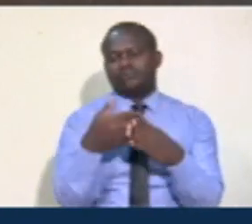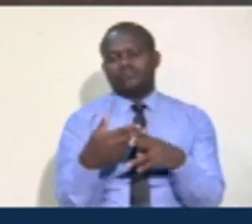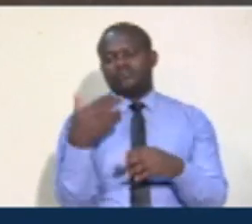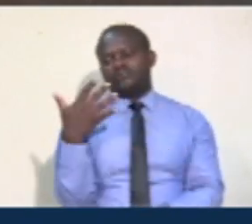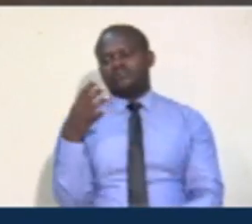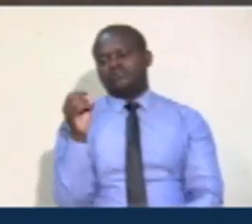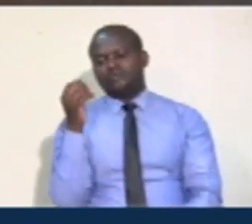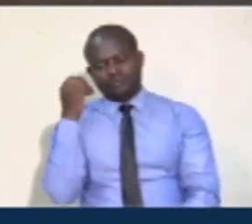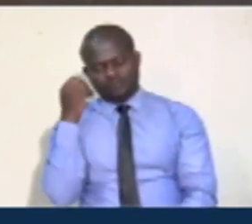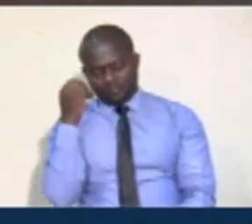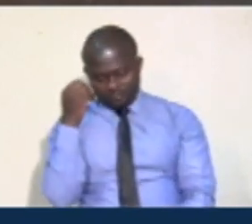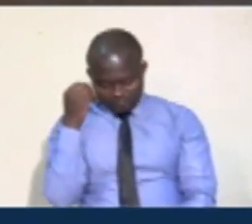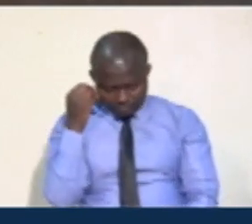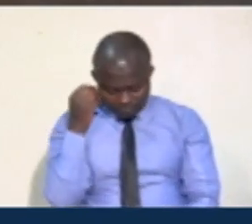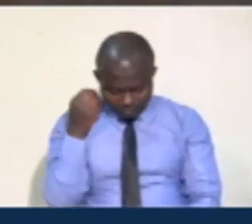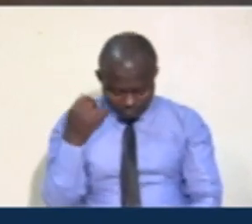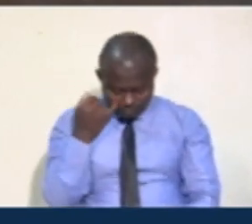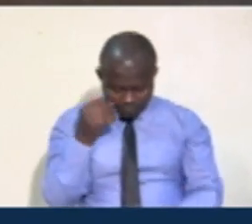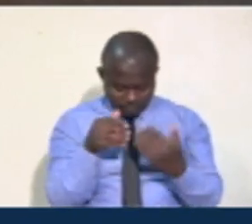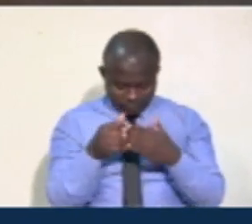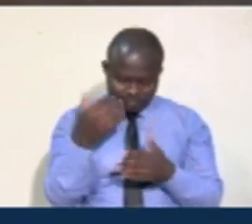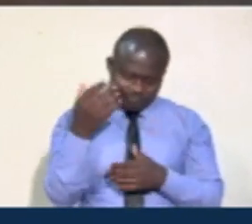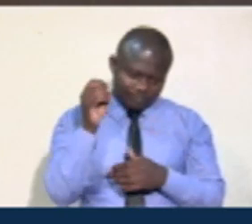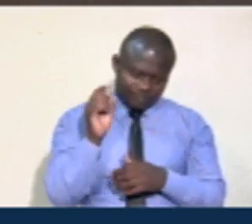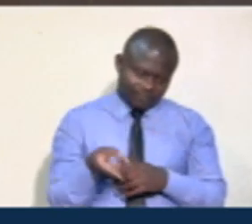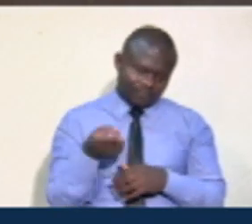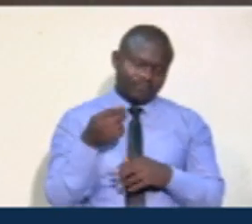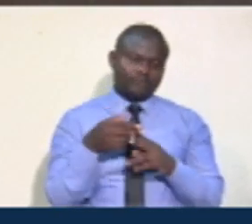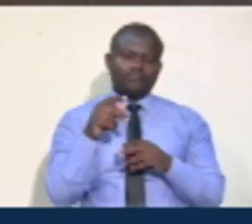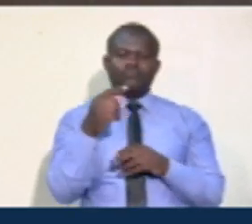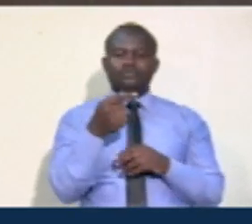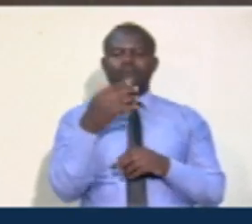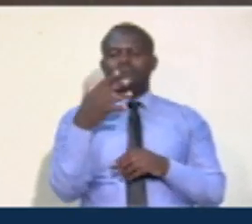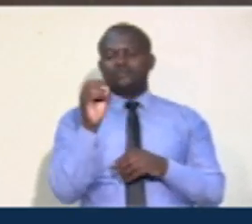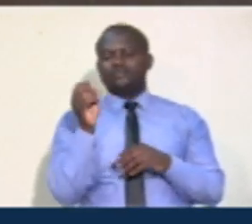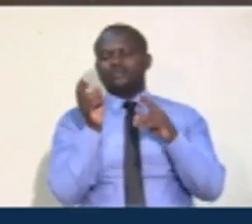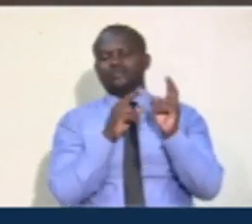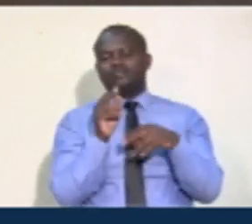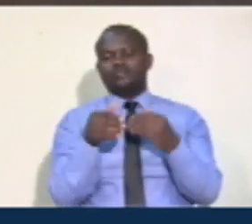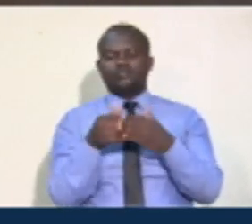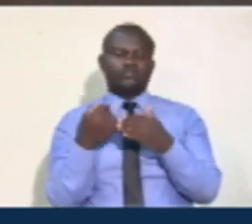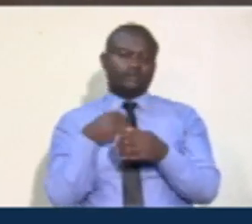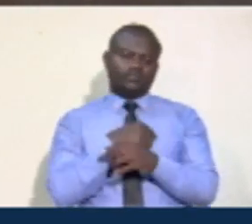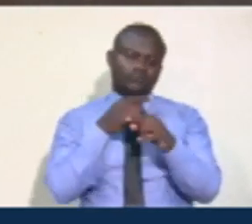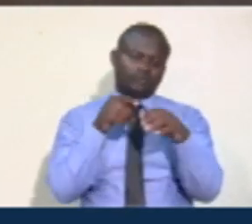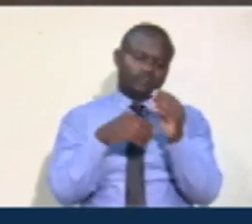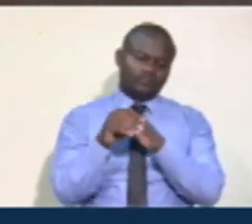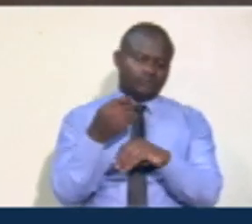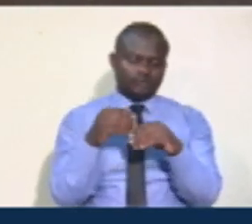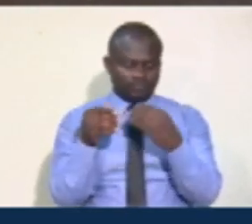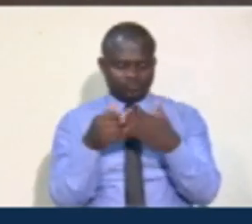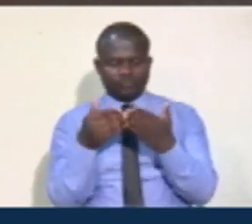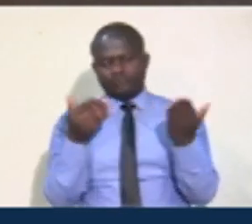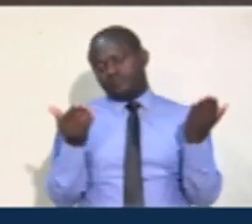50 none nimba ari 50 ibiro 50 n'ubundi tukaza gucuruza